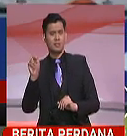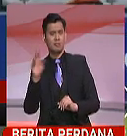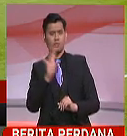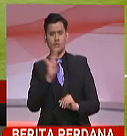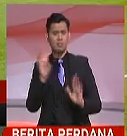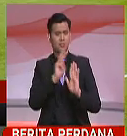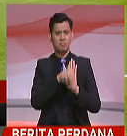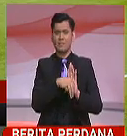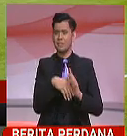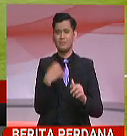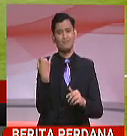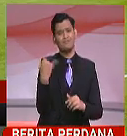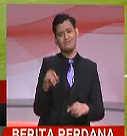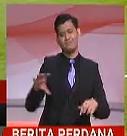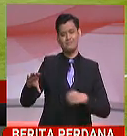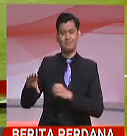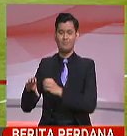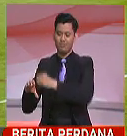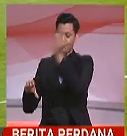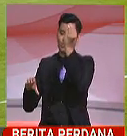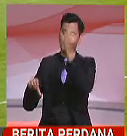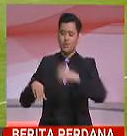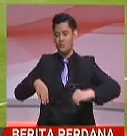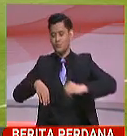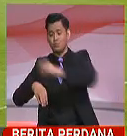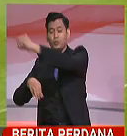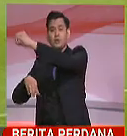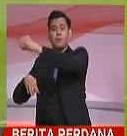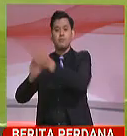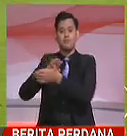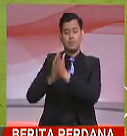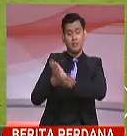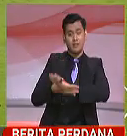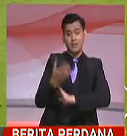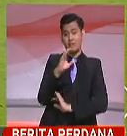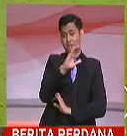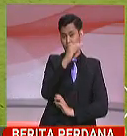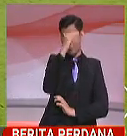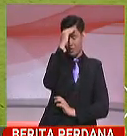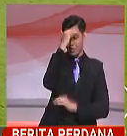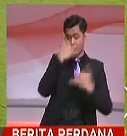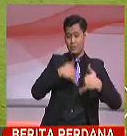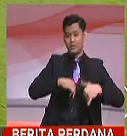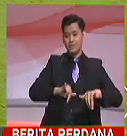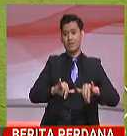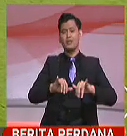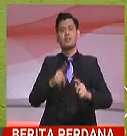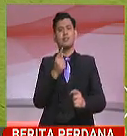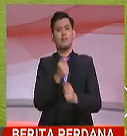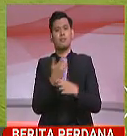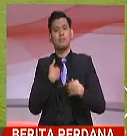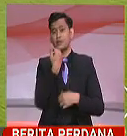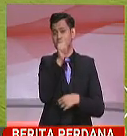ke-77 gagal menerjah jaring. Keputusan itu bagaimanapun menyaksikan JDT masih lagi kekal di takhta Liga dengan 10